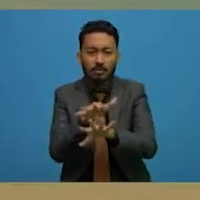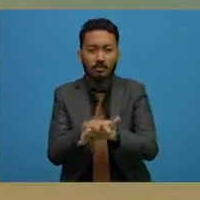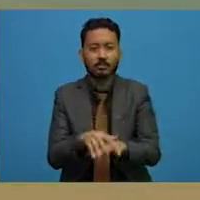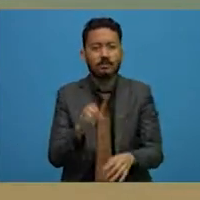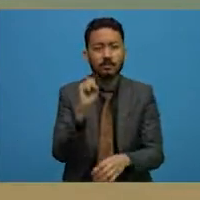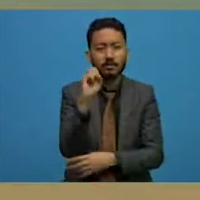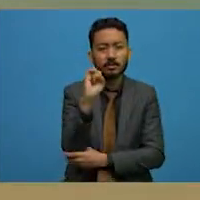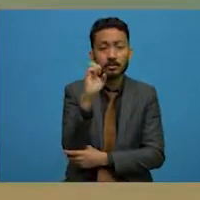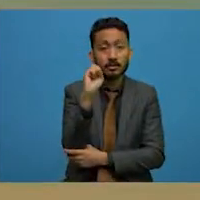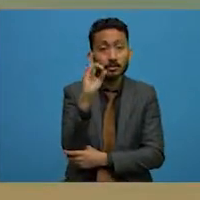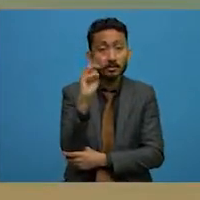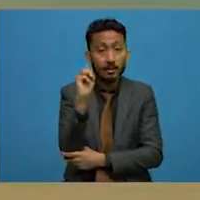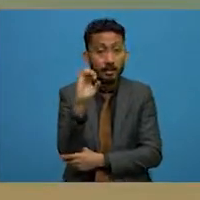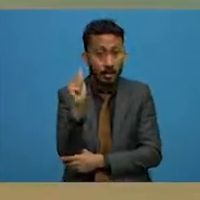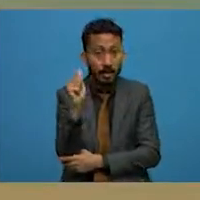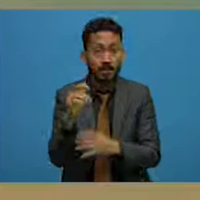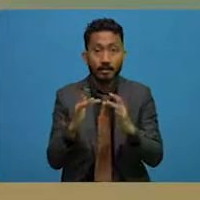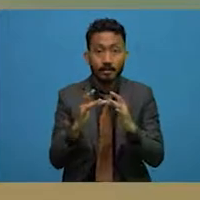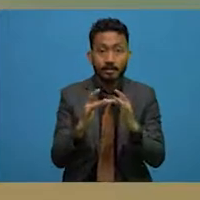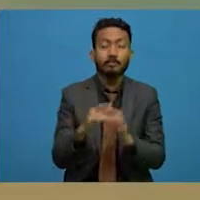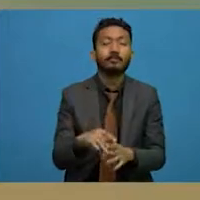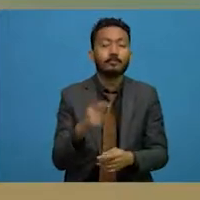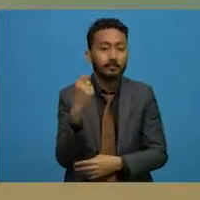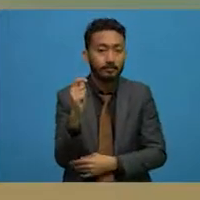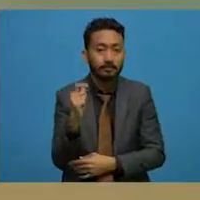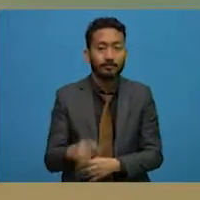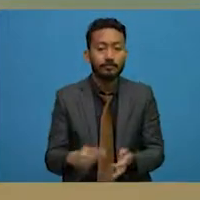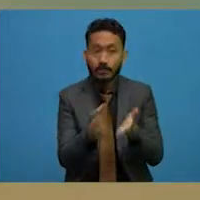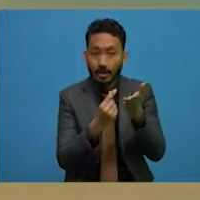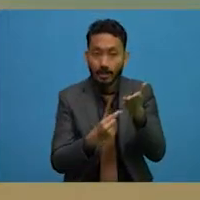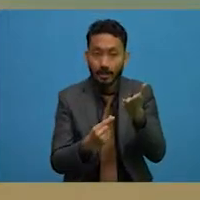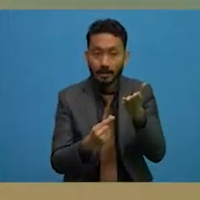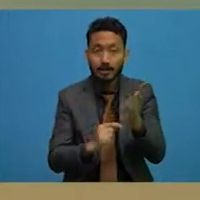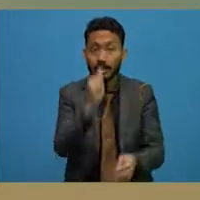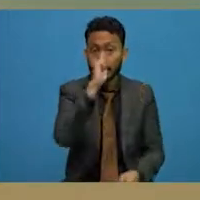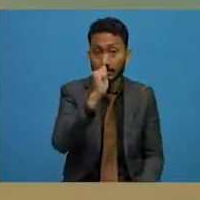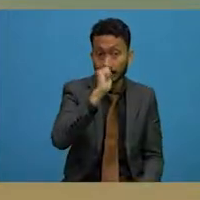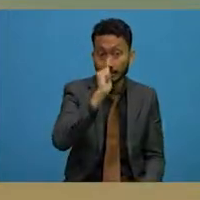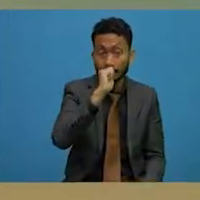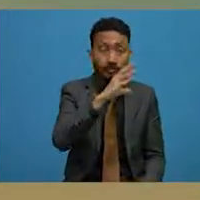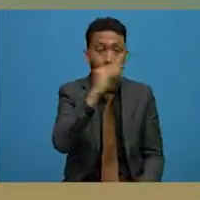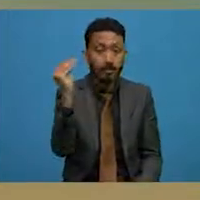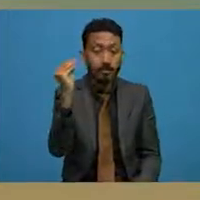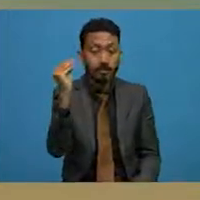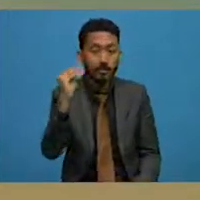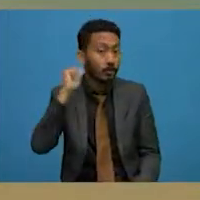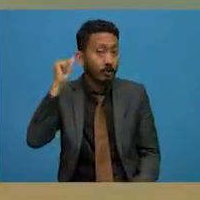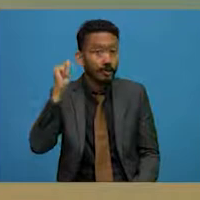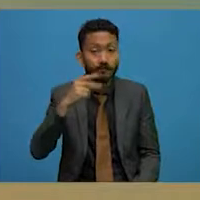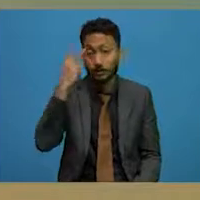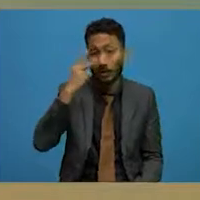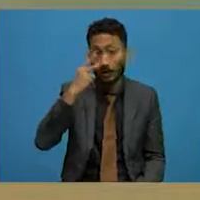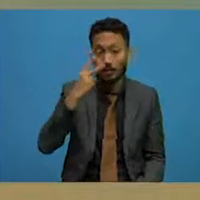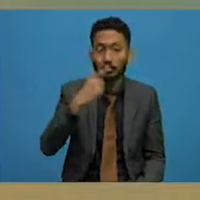pelbagai unsur media digital seperti teks, grafik, animasi dan